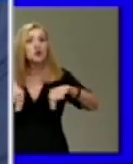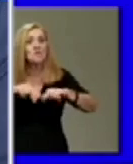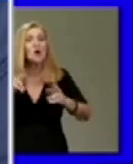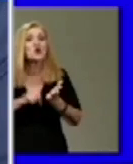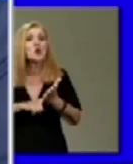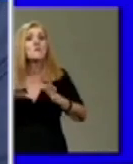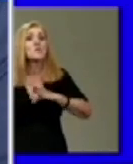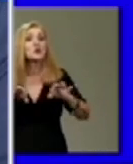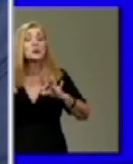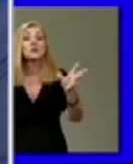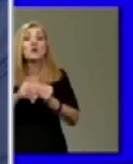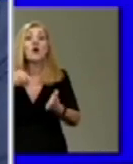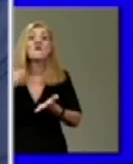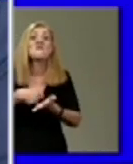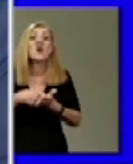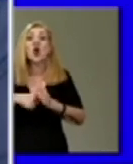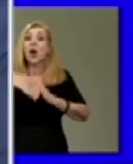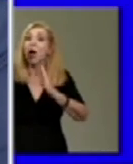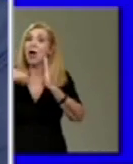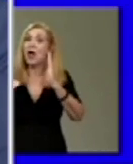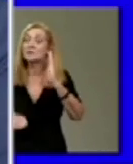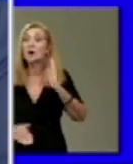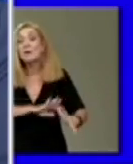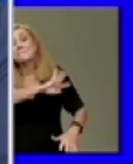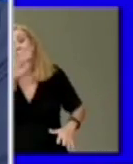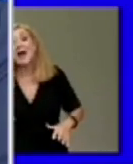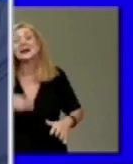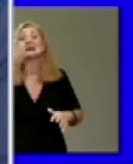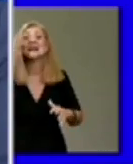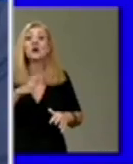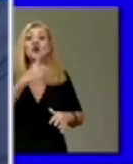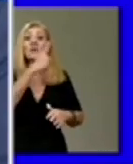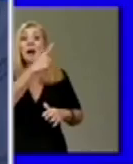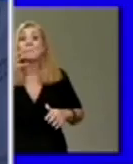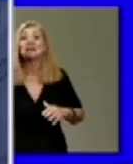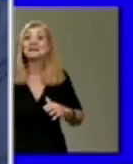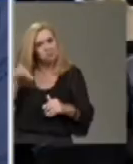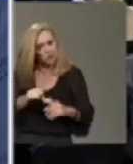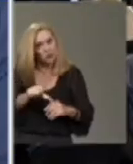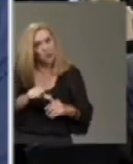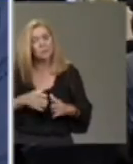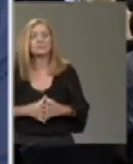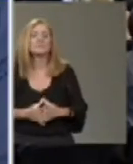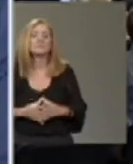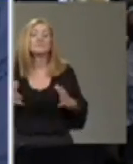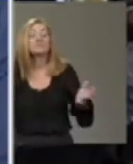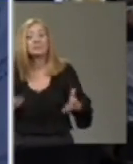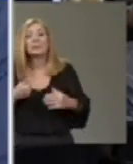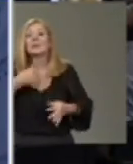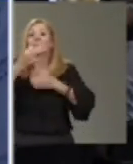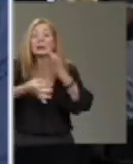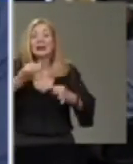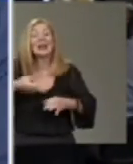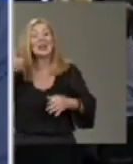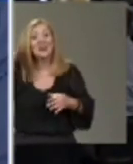στοιχεία της elstat και της eurostat στοιχεία που τα αναδεικνύεται καθημερινά ε είτε πάρουμε